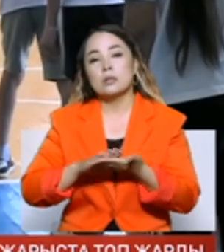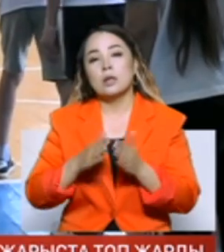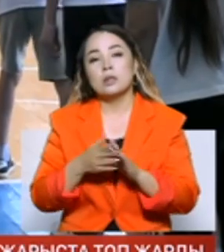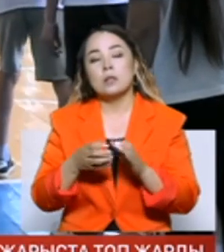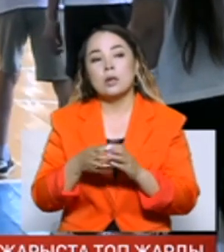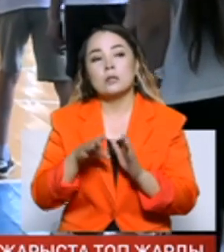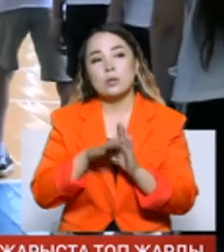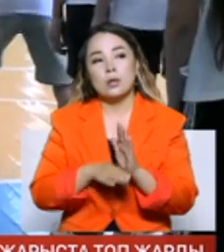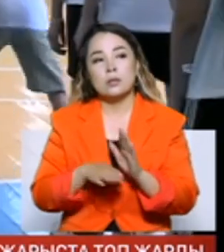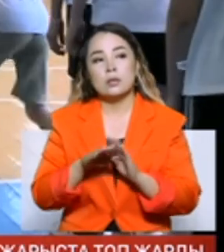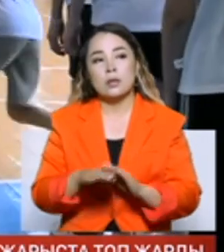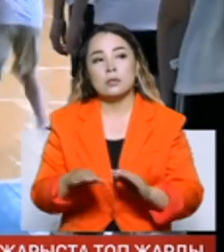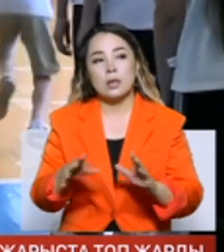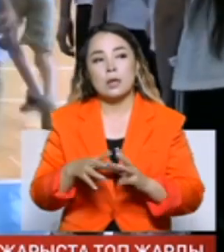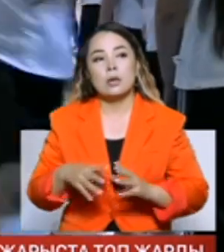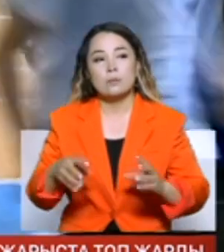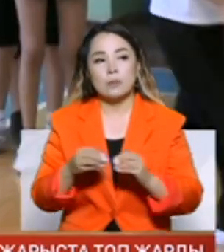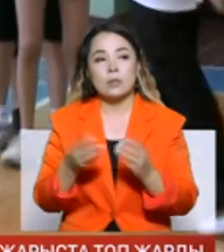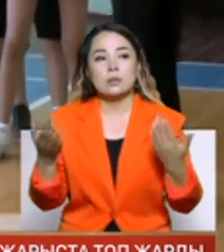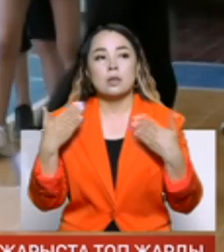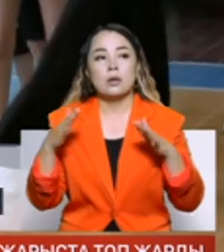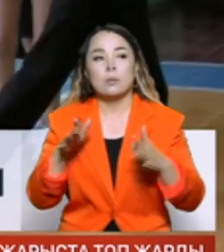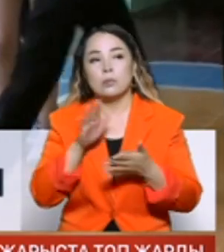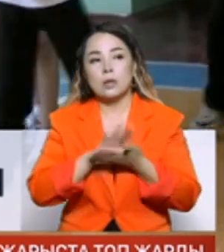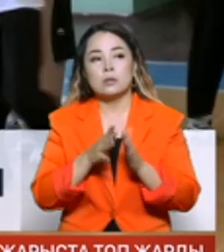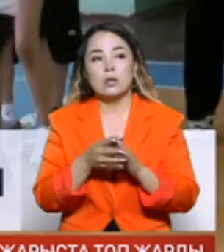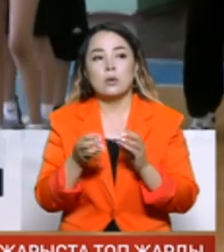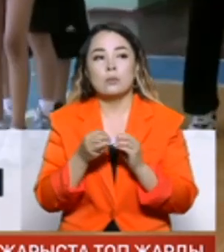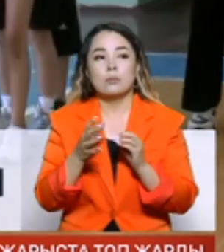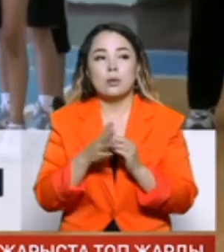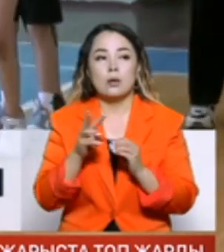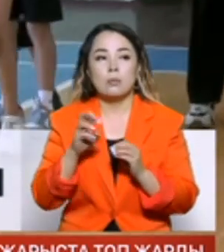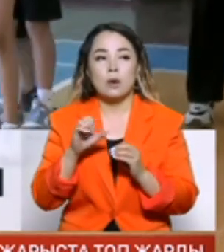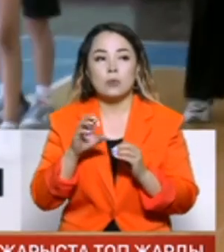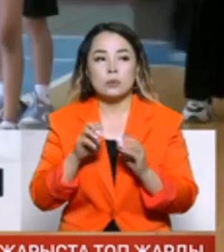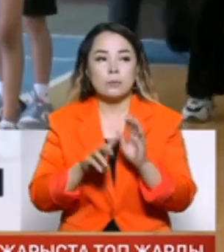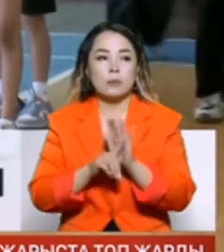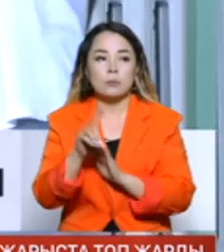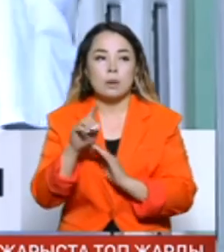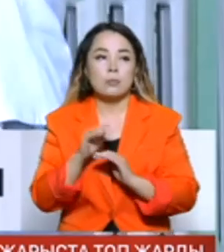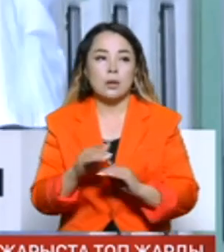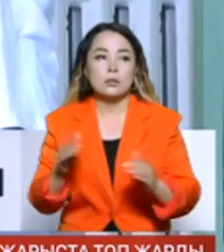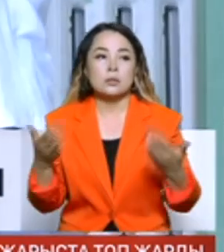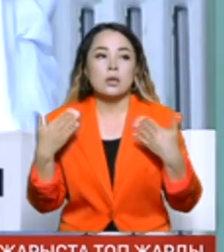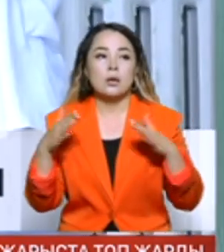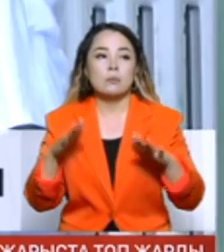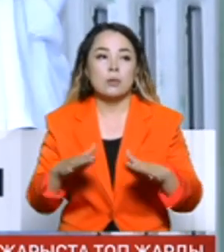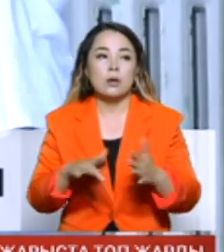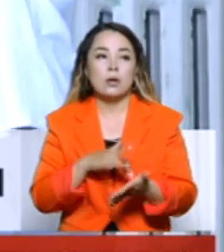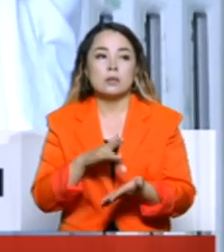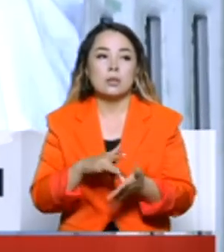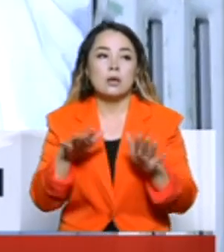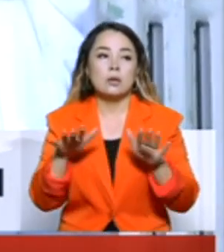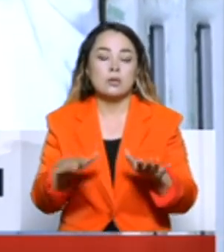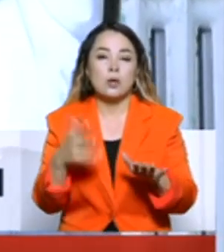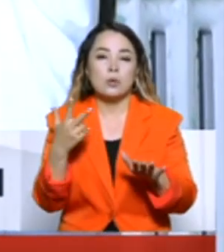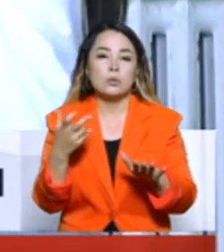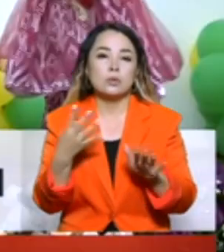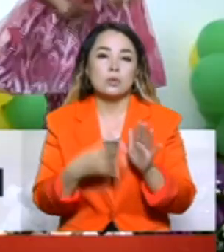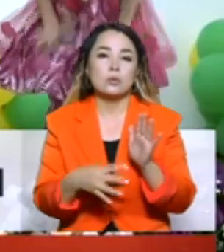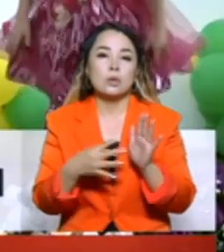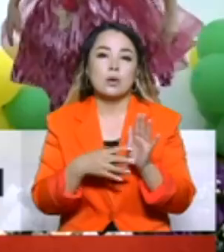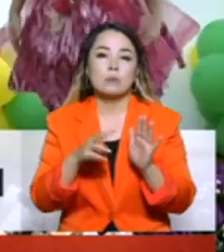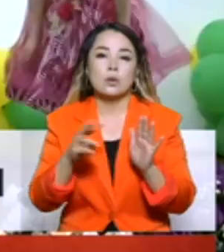қамтылған отбасының балалары. Тынығудың алғашқы кезеңі 15 маусымнан басталмақ, балалардың демалысына қала қазынасынан 399